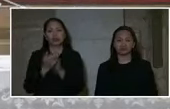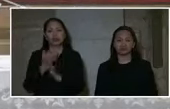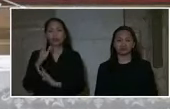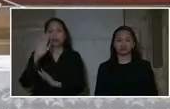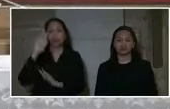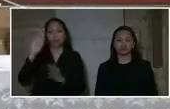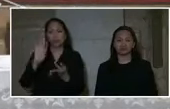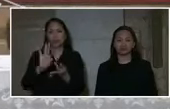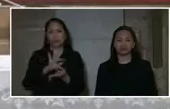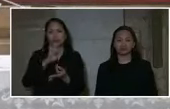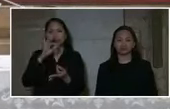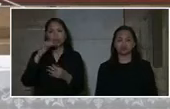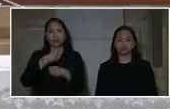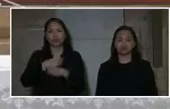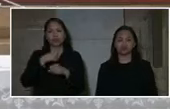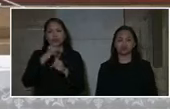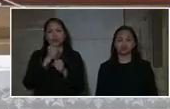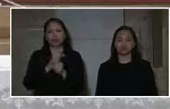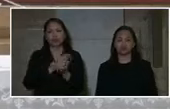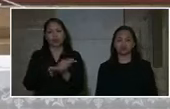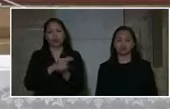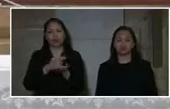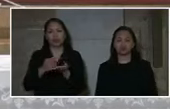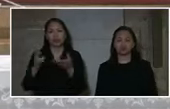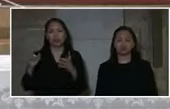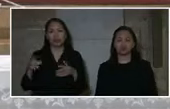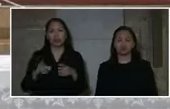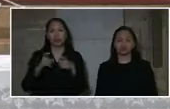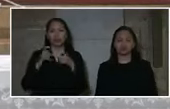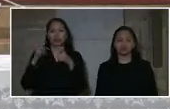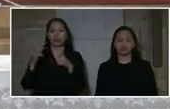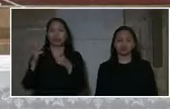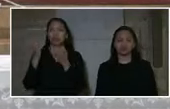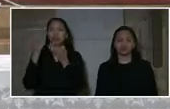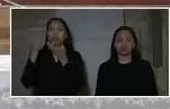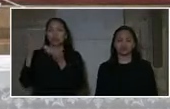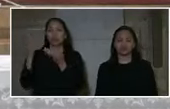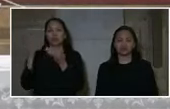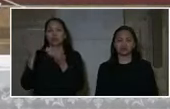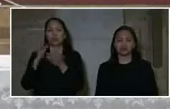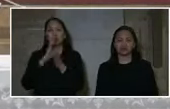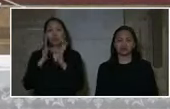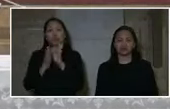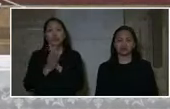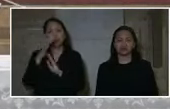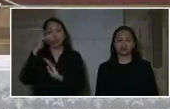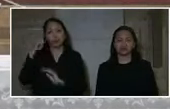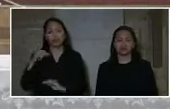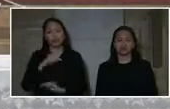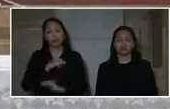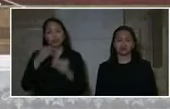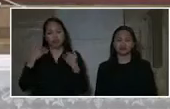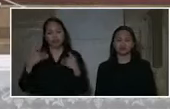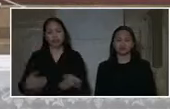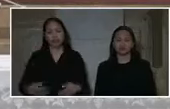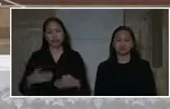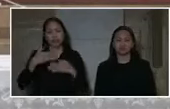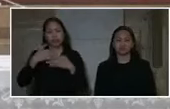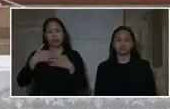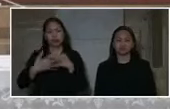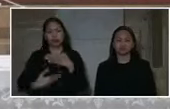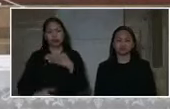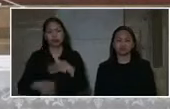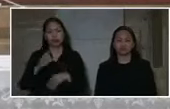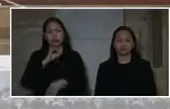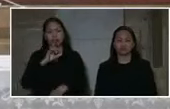Espiritu, gawin mong banal ang mga kaloob na ito upang para sa amin ay maging katawan at dugo ng